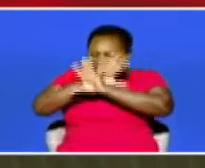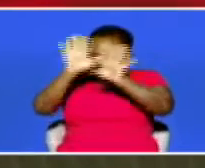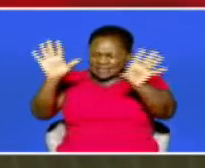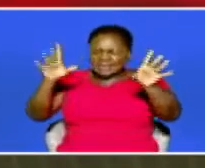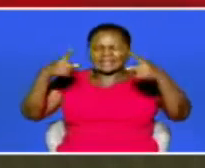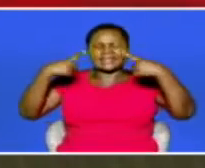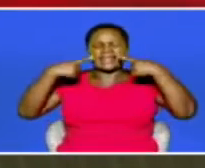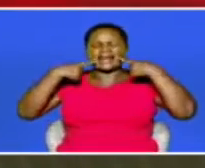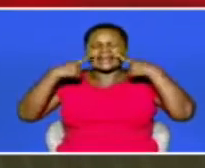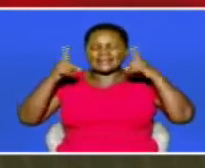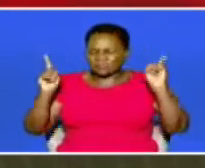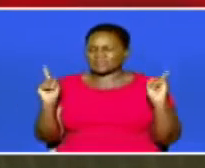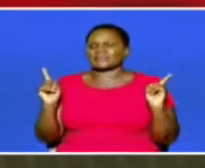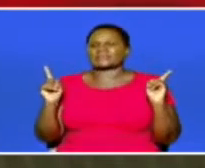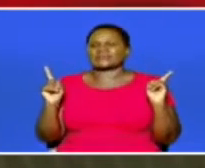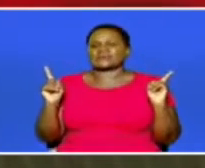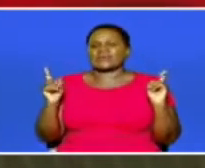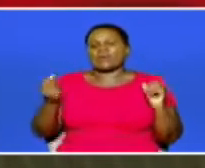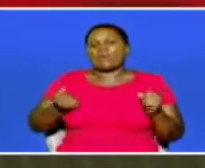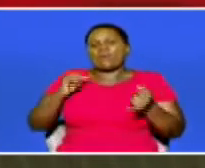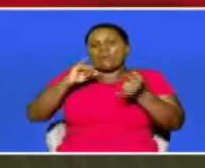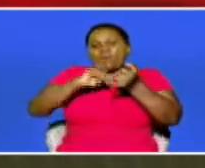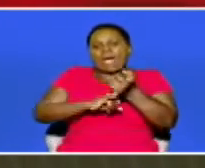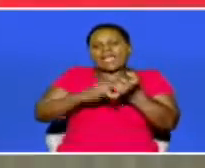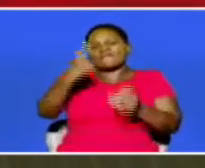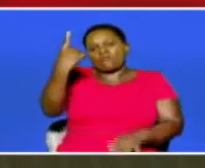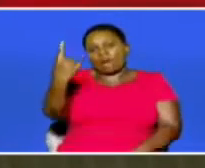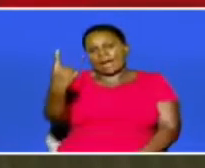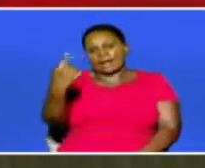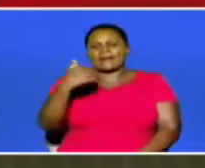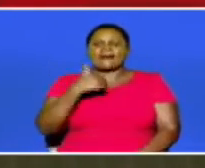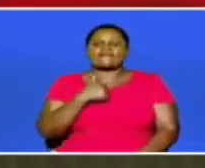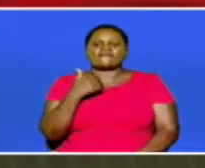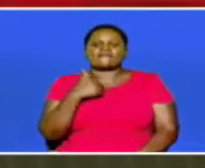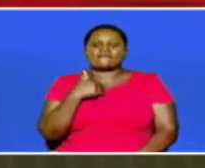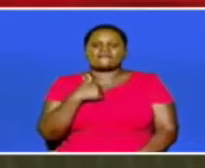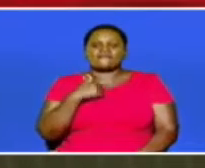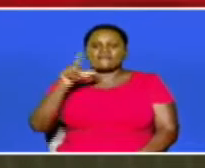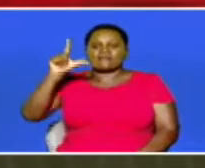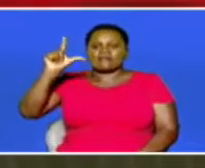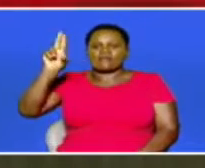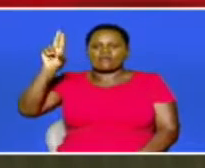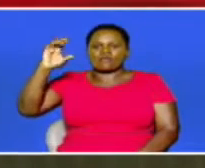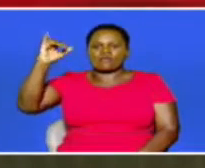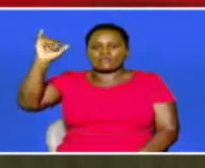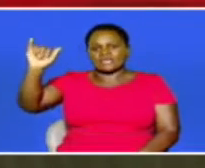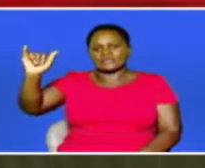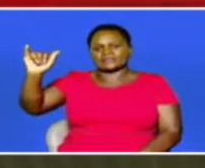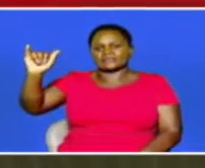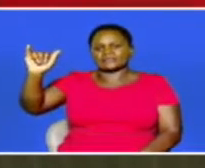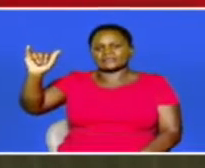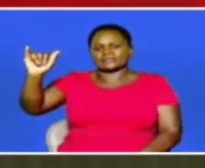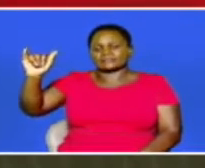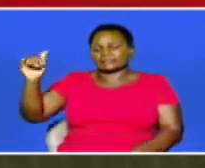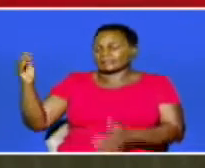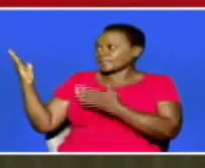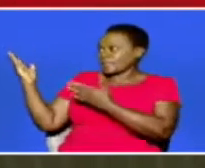clear that I have only one dear wife, Lucy, who is